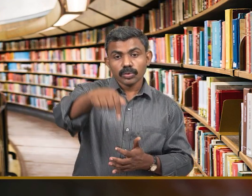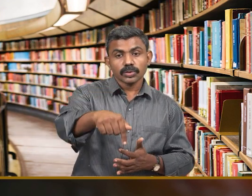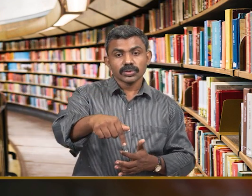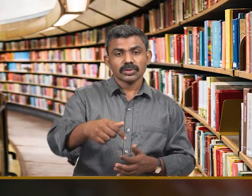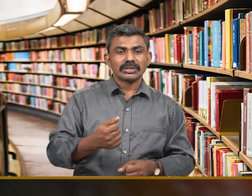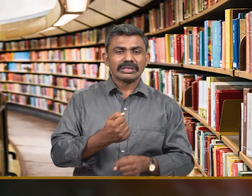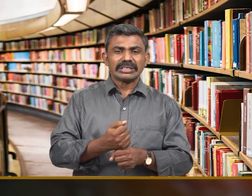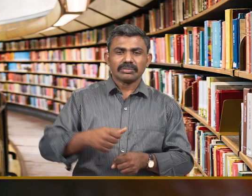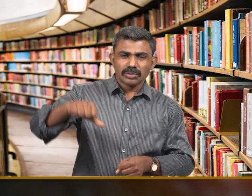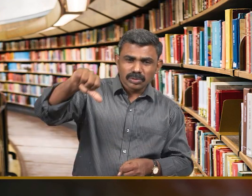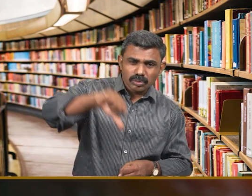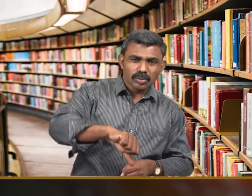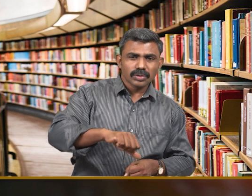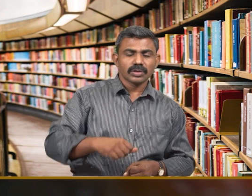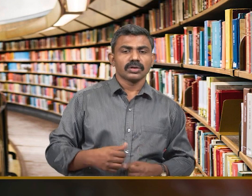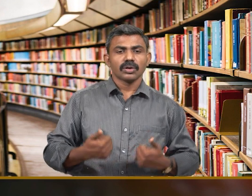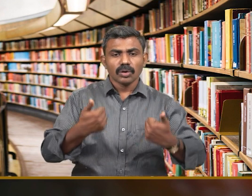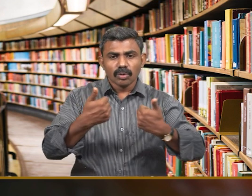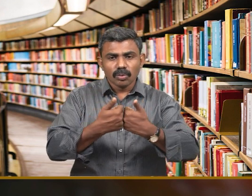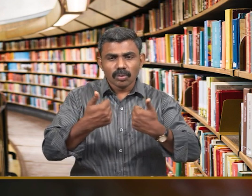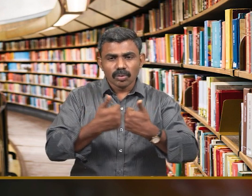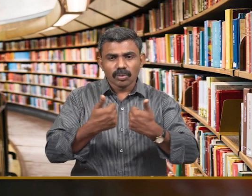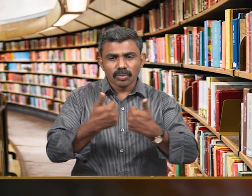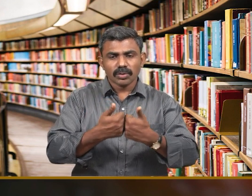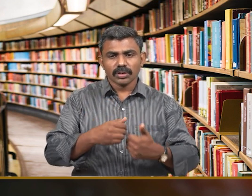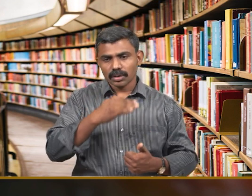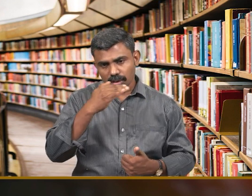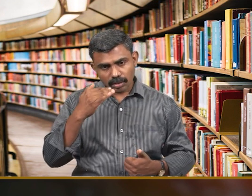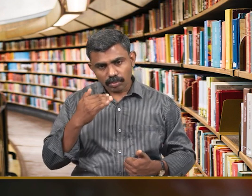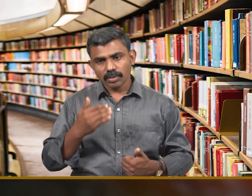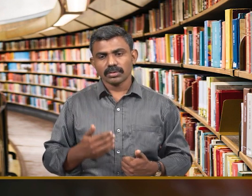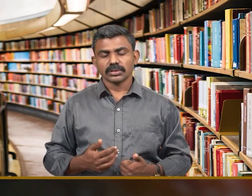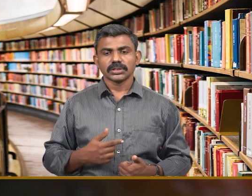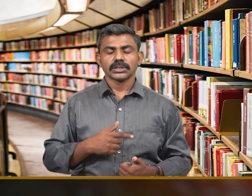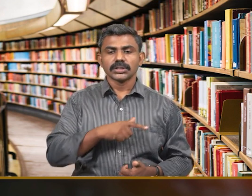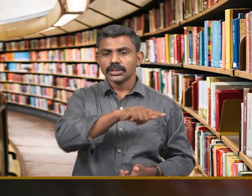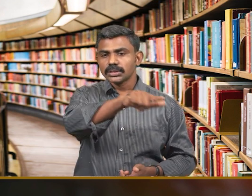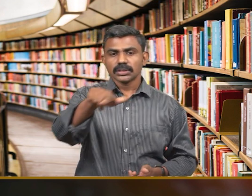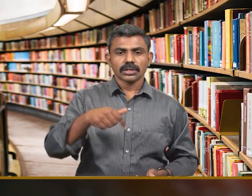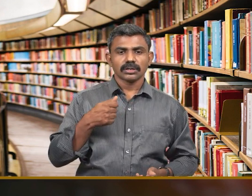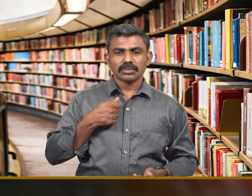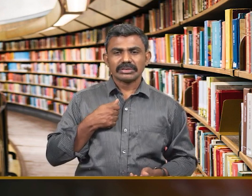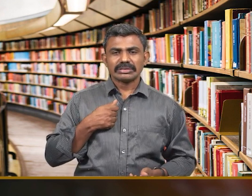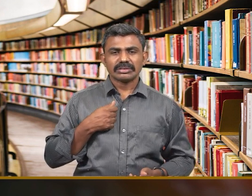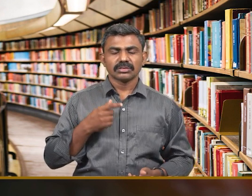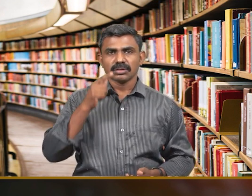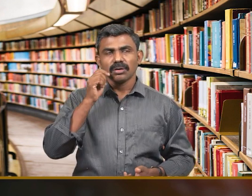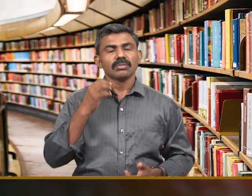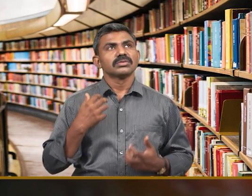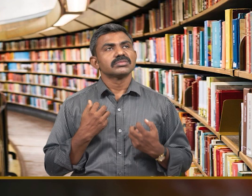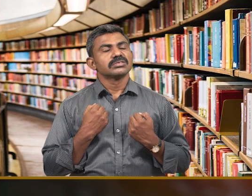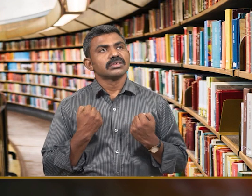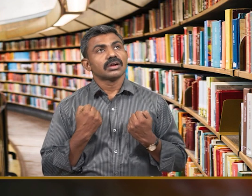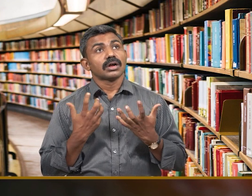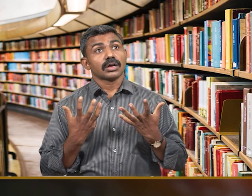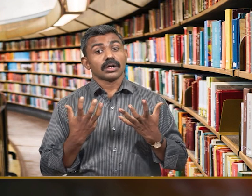அது மட்டும் இல்லாமல் அவங்க அந்த நேச நாடுகள் அவங்களால் ஏற்படுத்தப்பட்ட அவமானம், இதெல்லாம் பார்த்திங்கன்னா ஜெர்மனி மக்கள் மீது ஒரு பெரிய